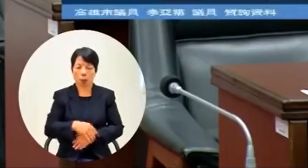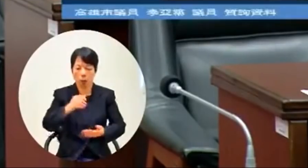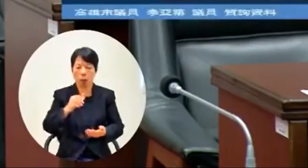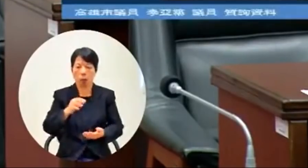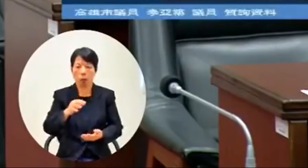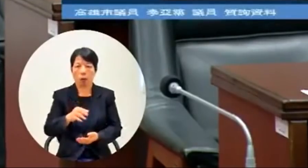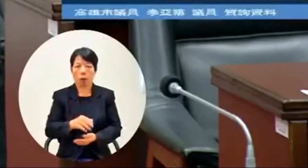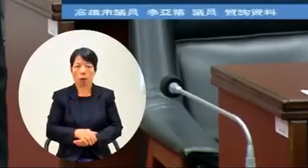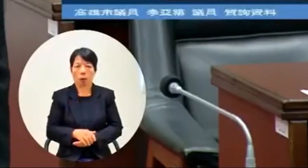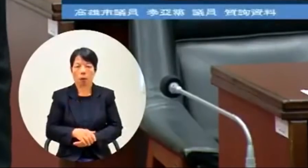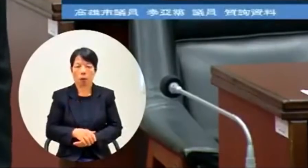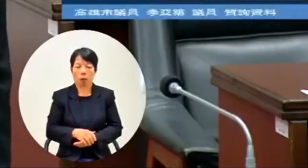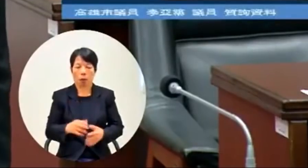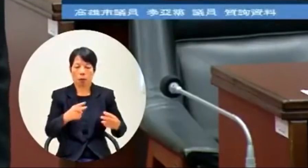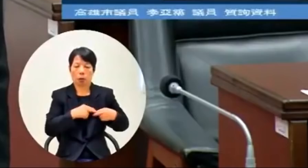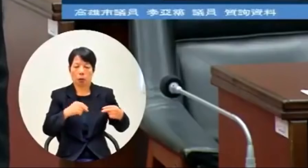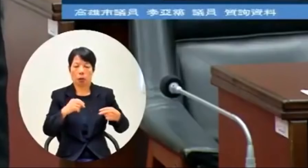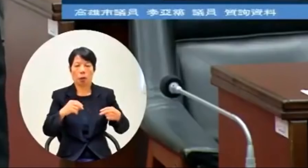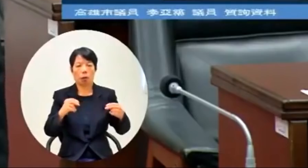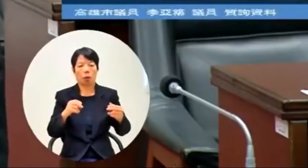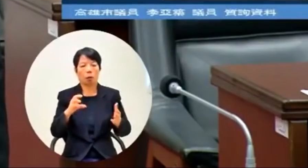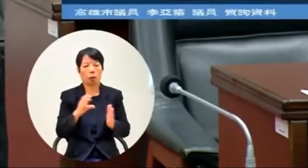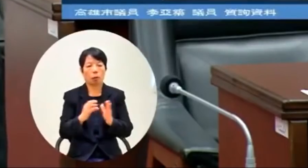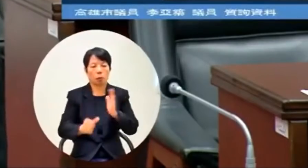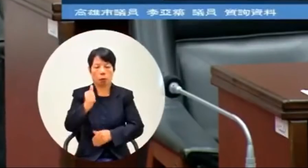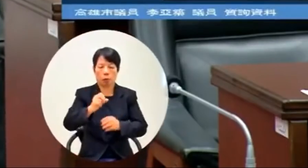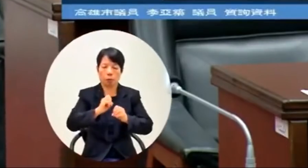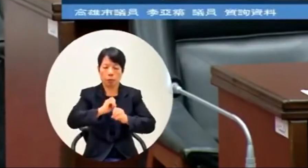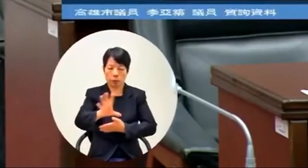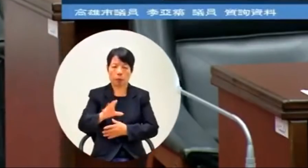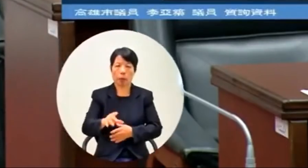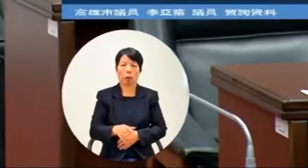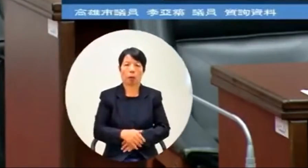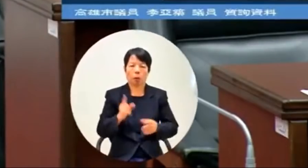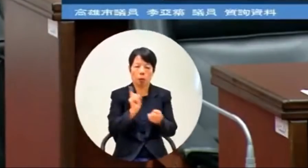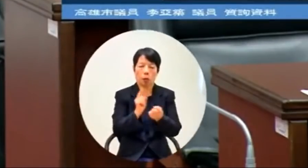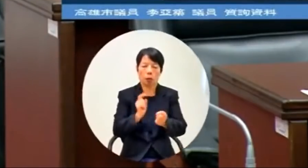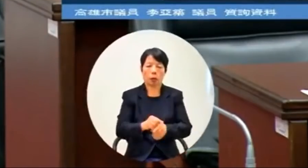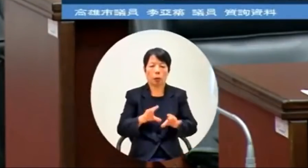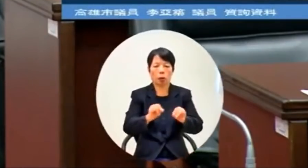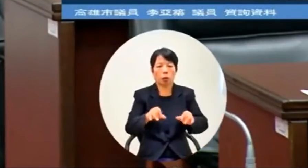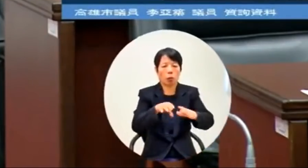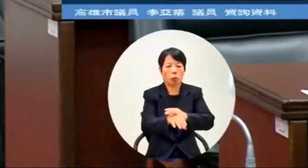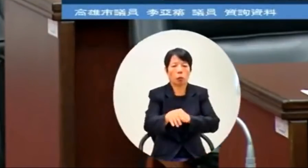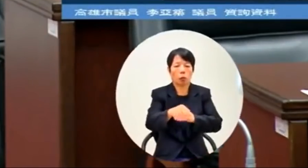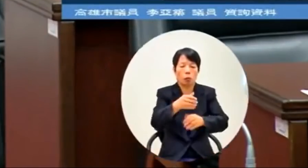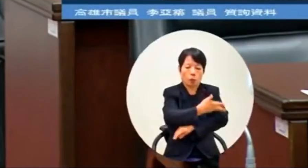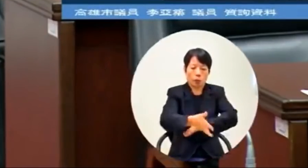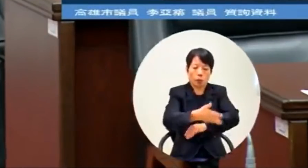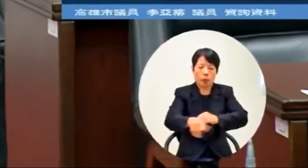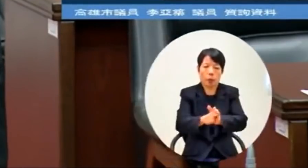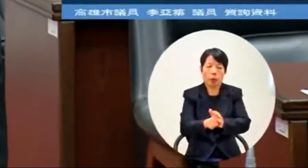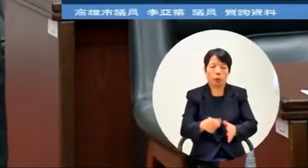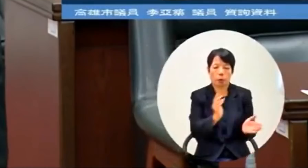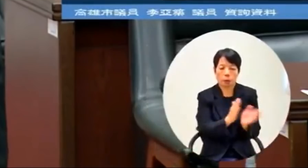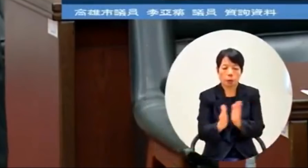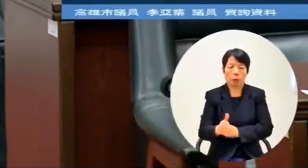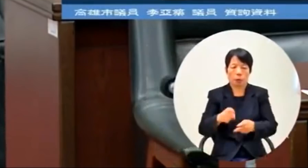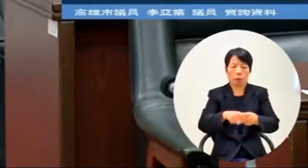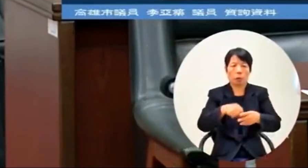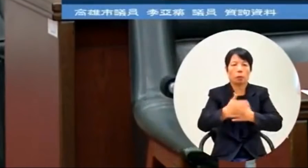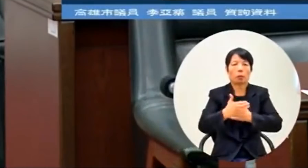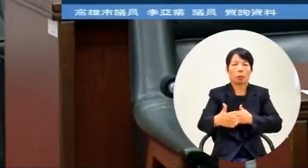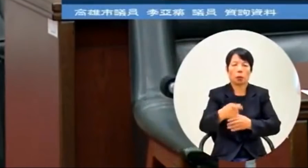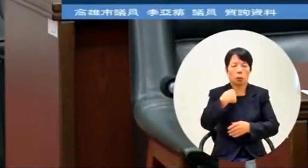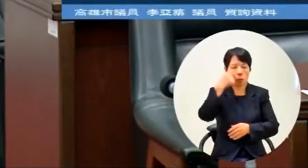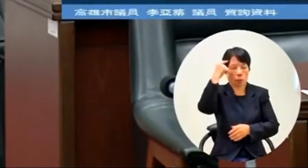看蔡局长报告的时候，看到什么？土库排水系统整治工程。哦，我想